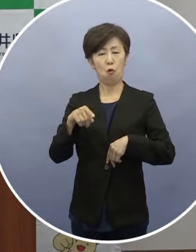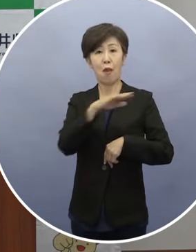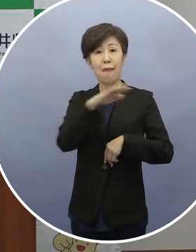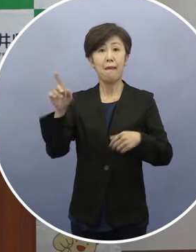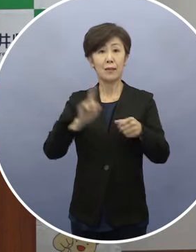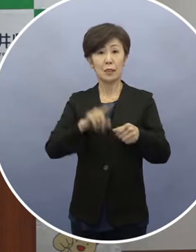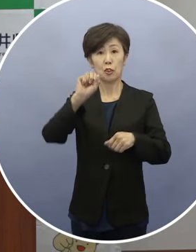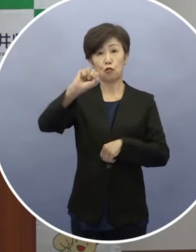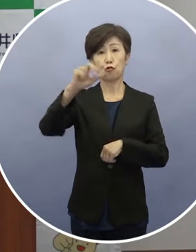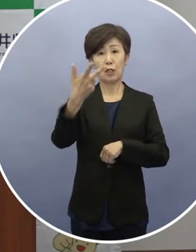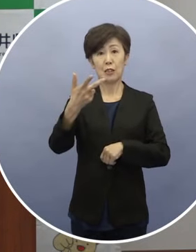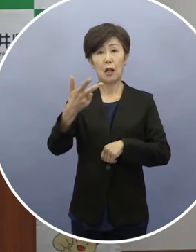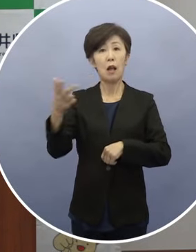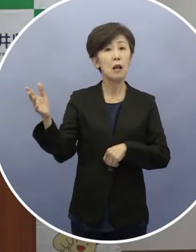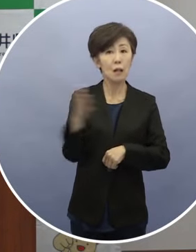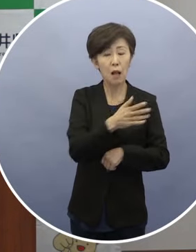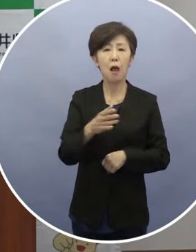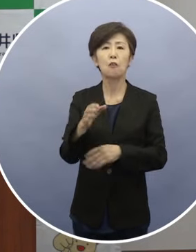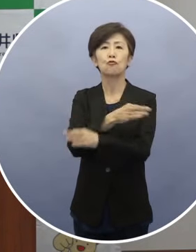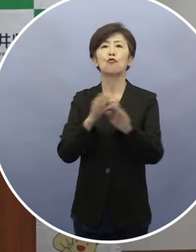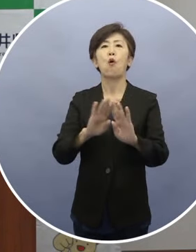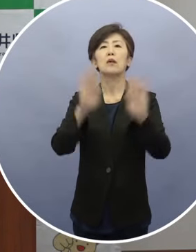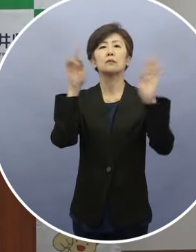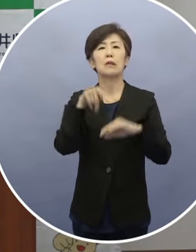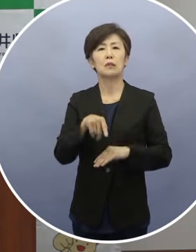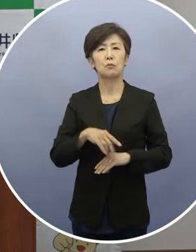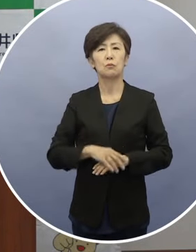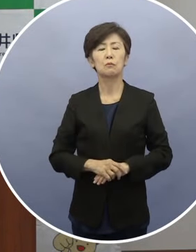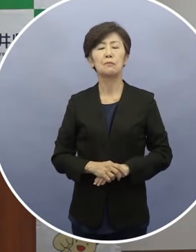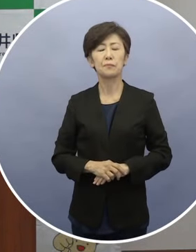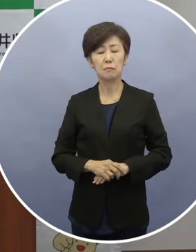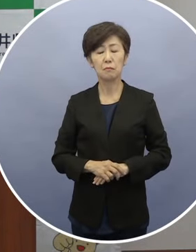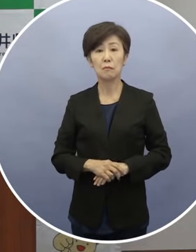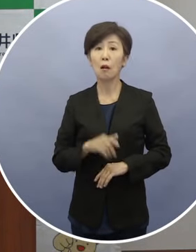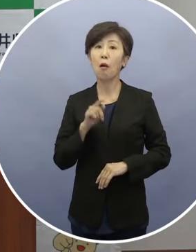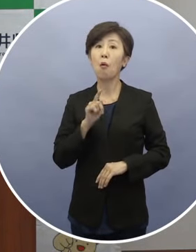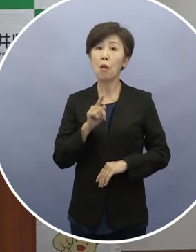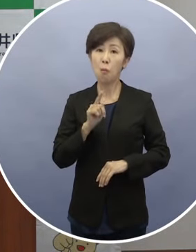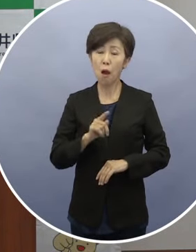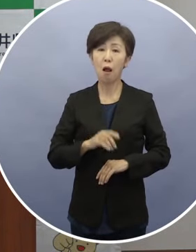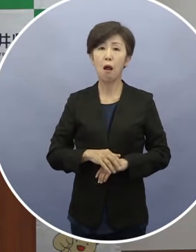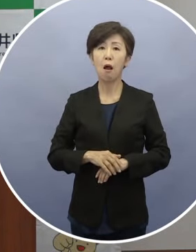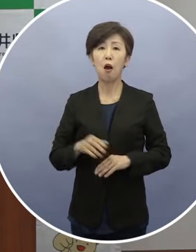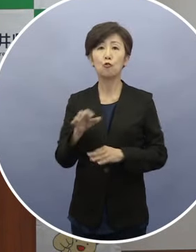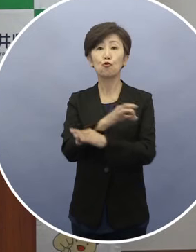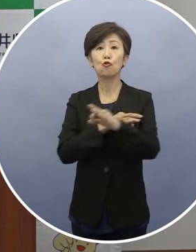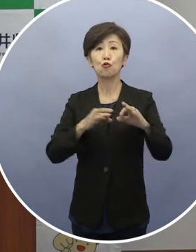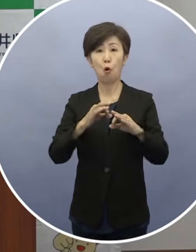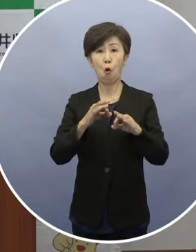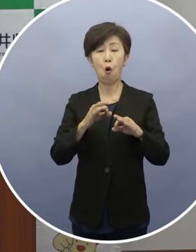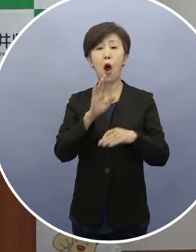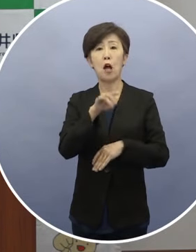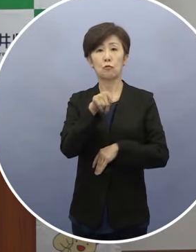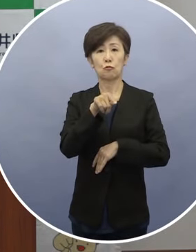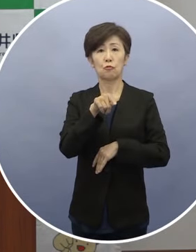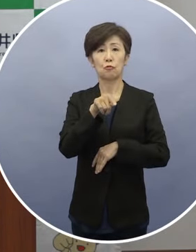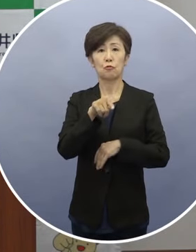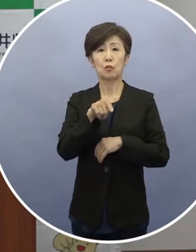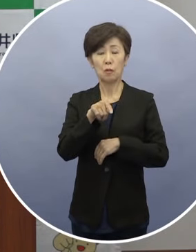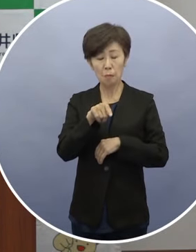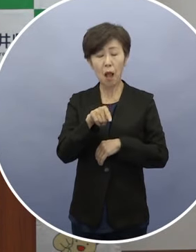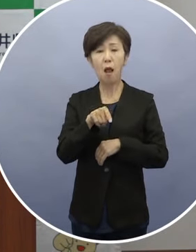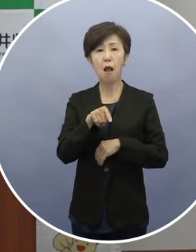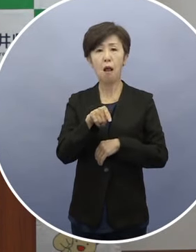年度から運用をさせていただいているところでございます。これをですね、運用していますと、基本的